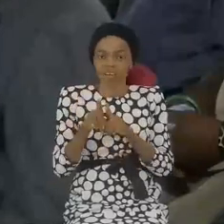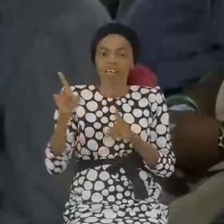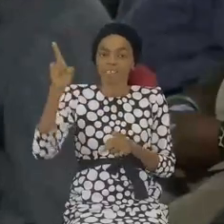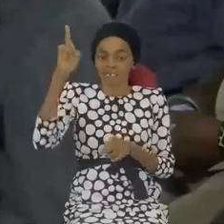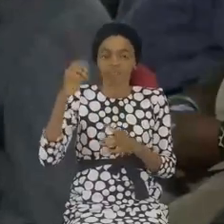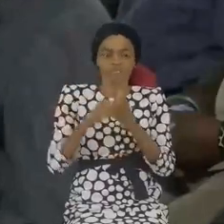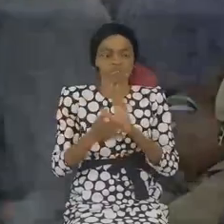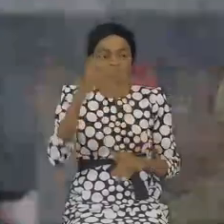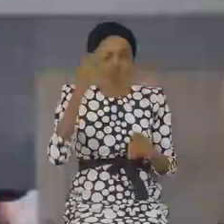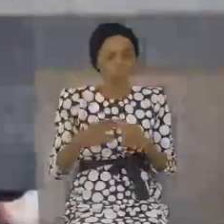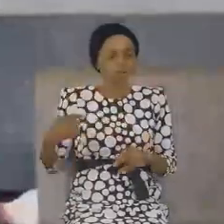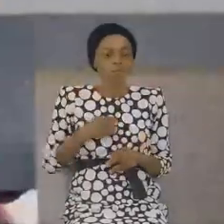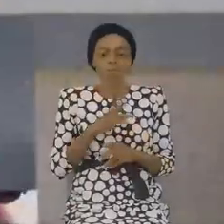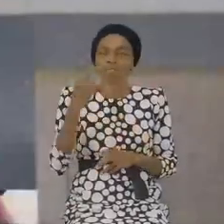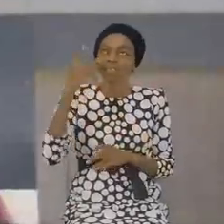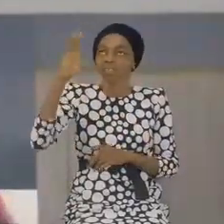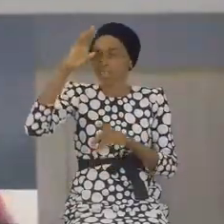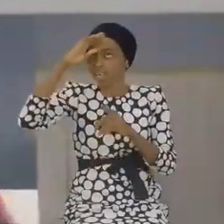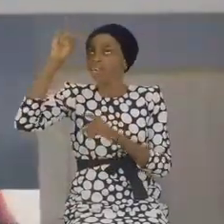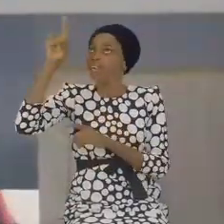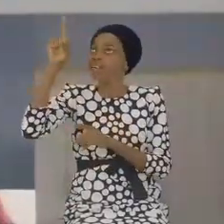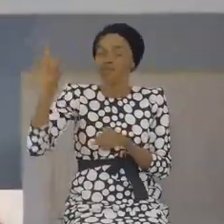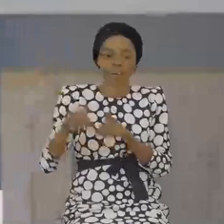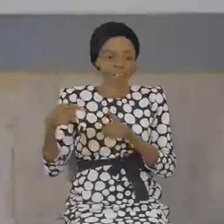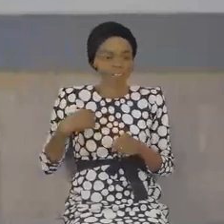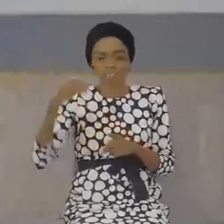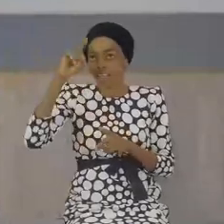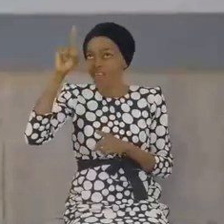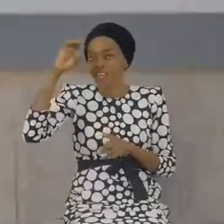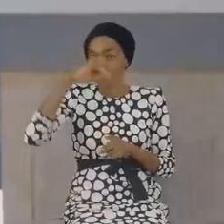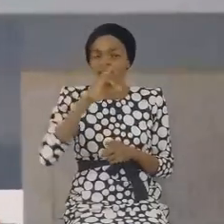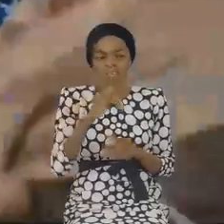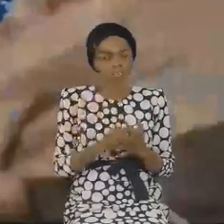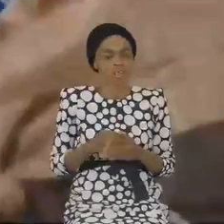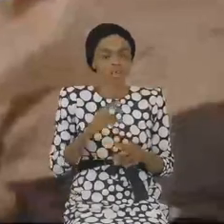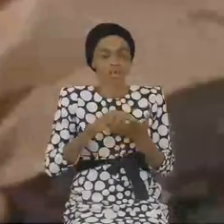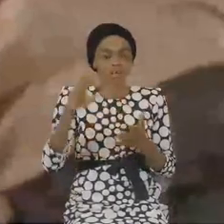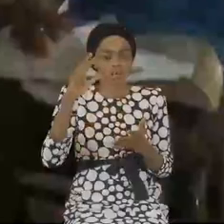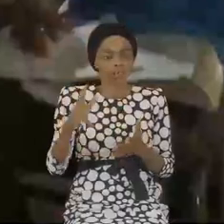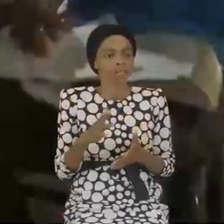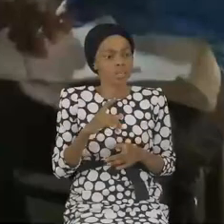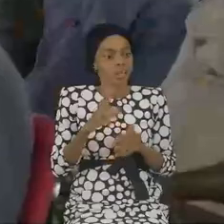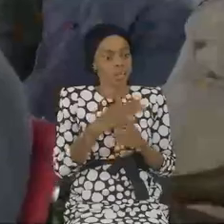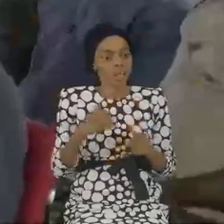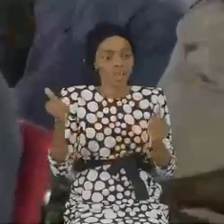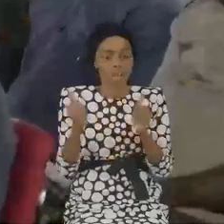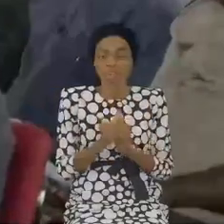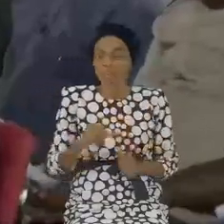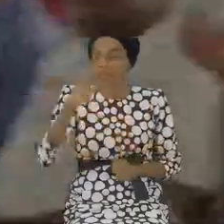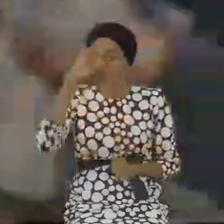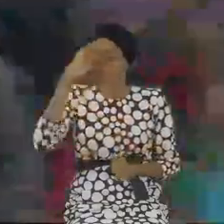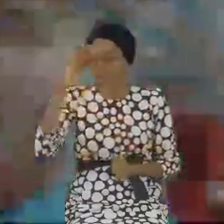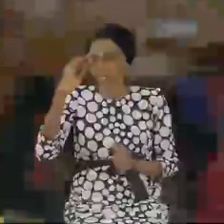Parce que nous le verrons tel qu'il est, verset 3. Quiconque a cette espérance en lui